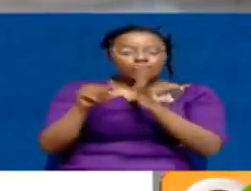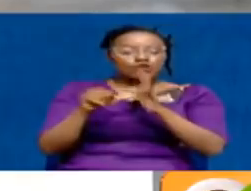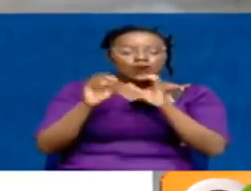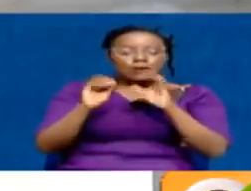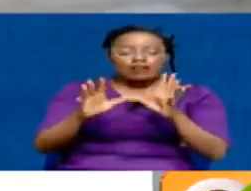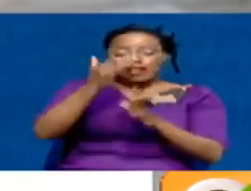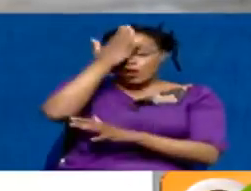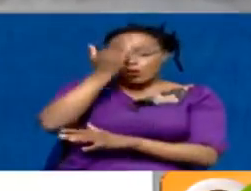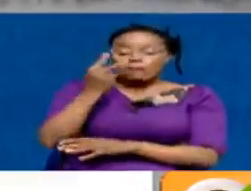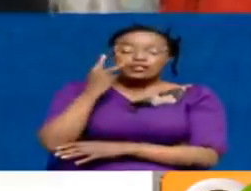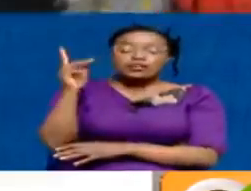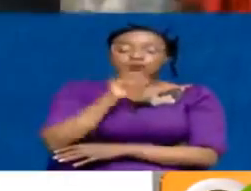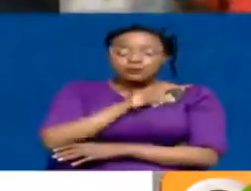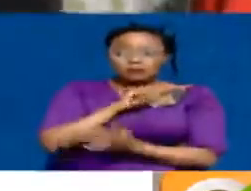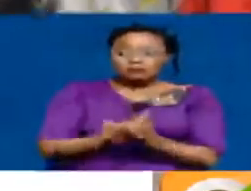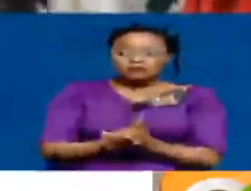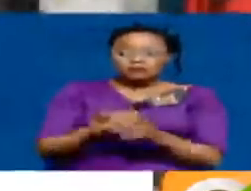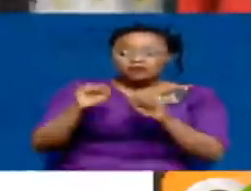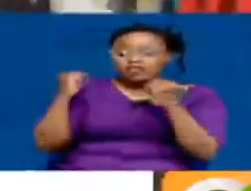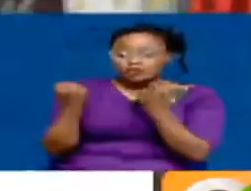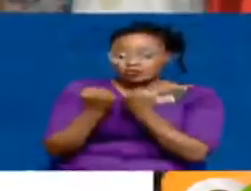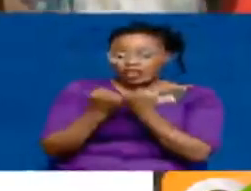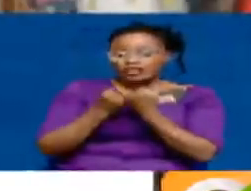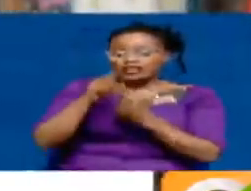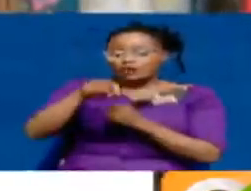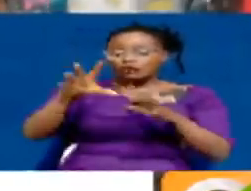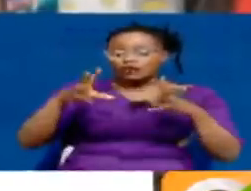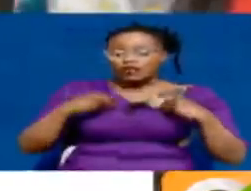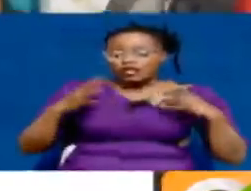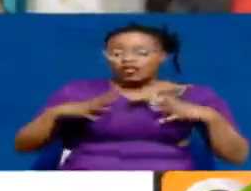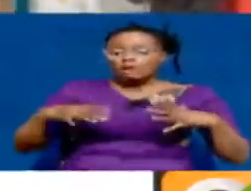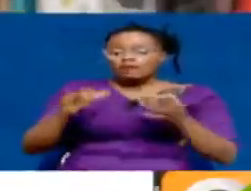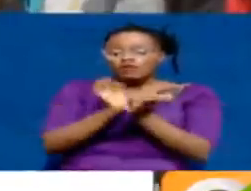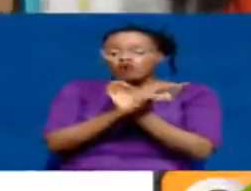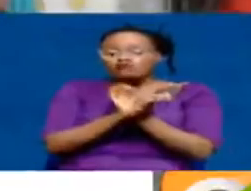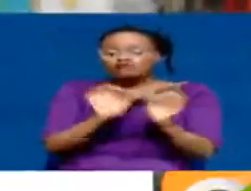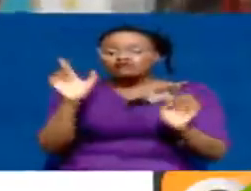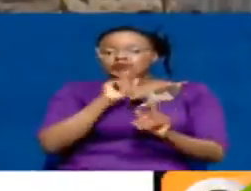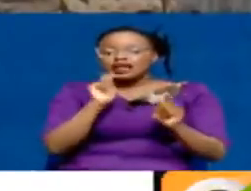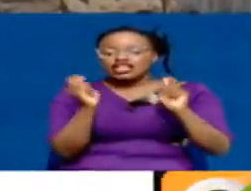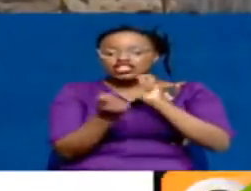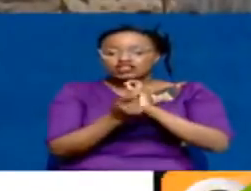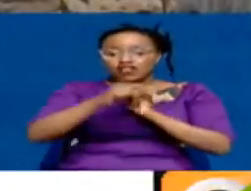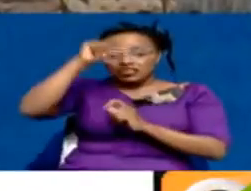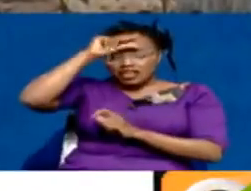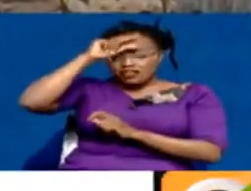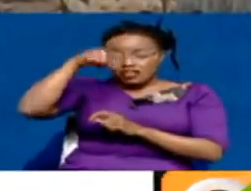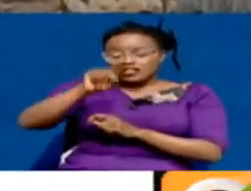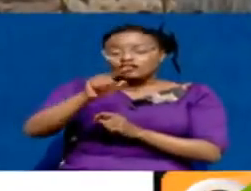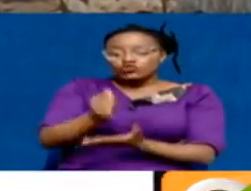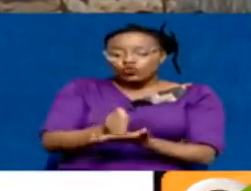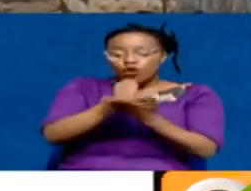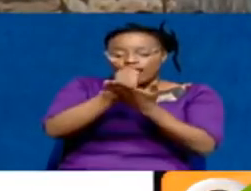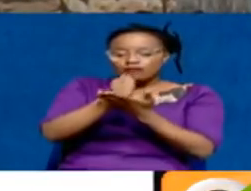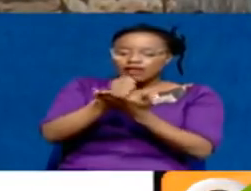hivi napitia juu nimemwona. Jamii imetakiwa kukumbatia wafungwa waliorekebika tabia, huku serikali ikitakiwa